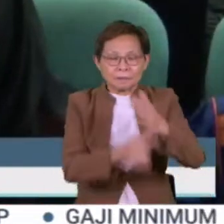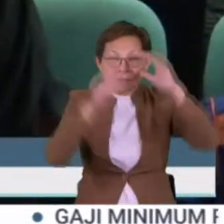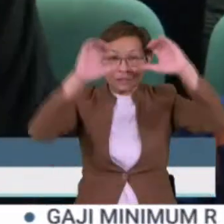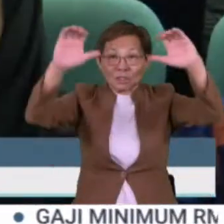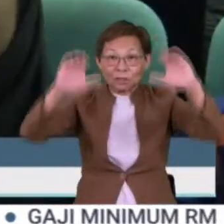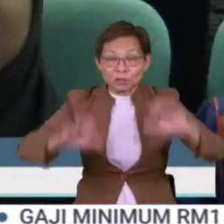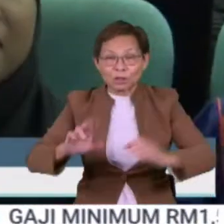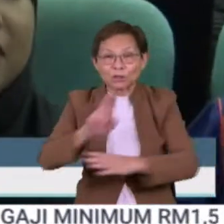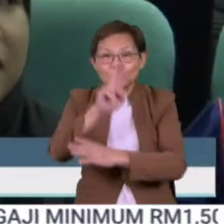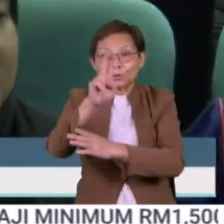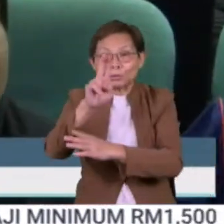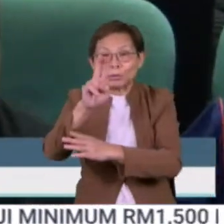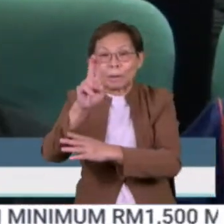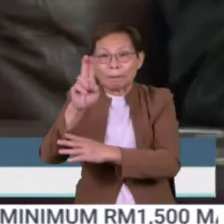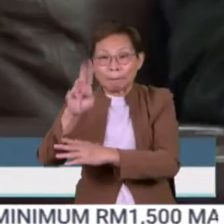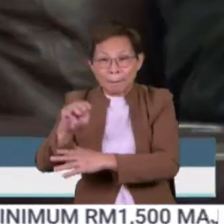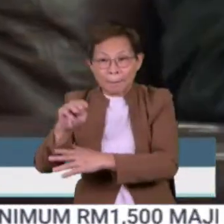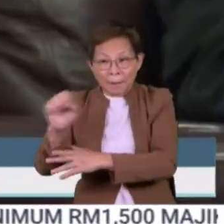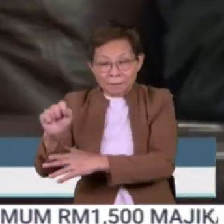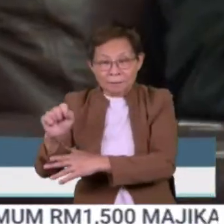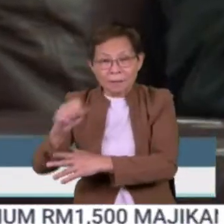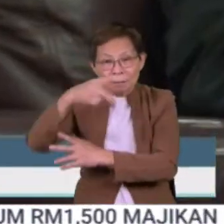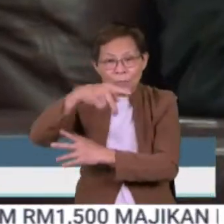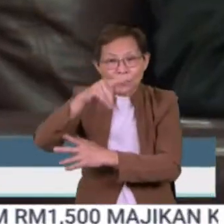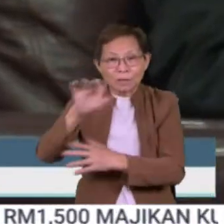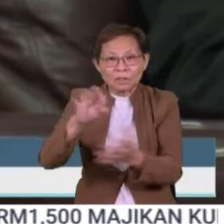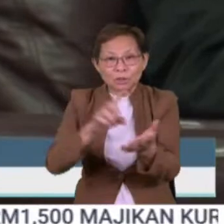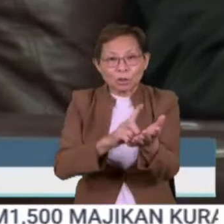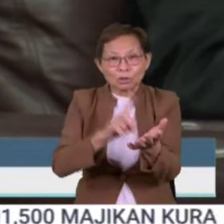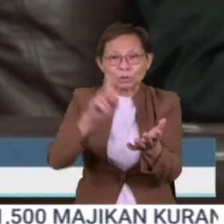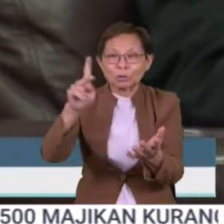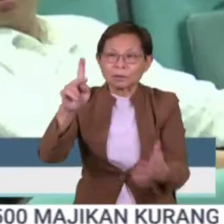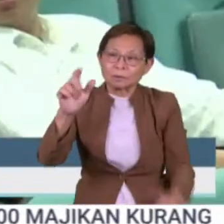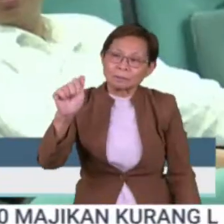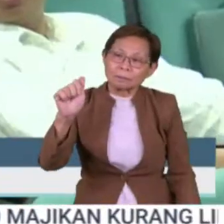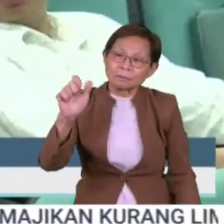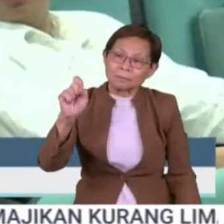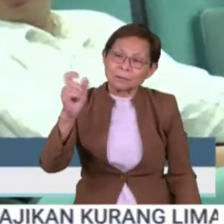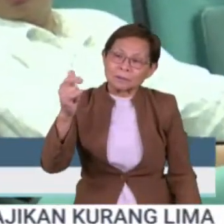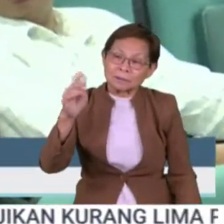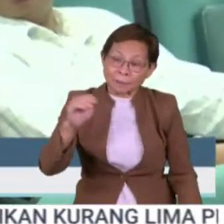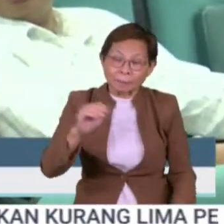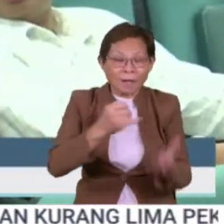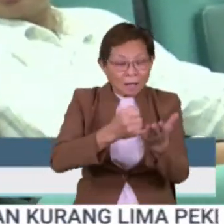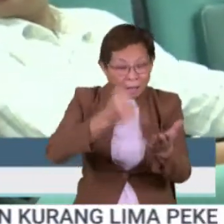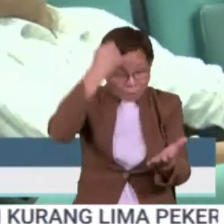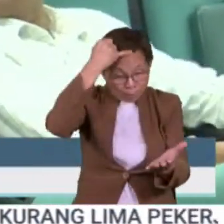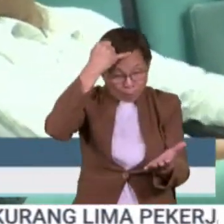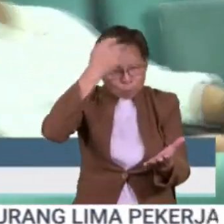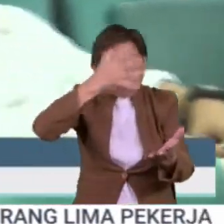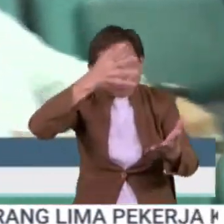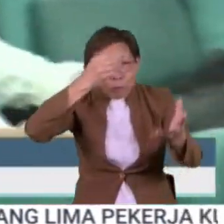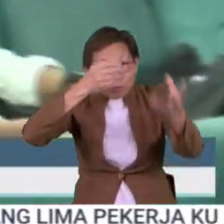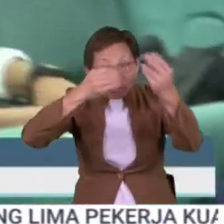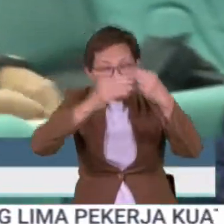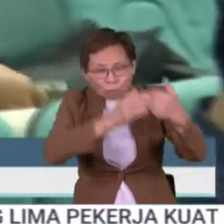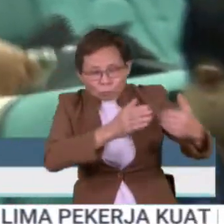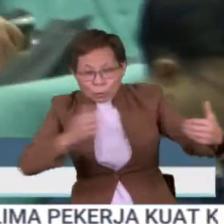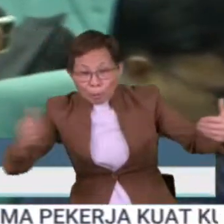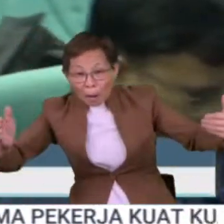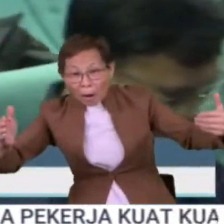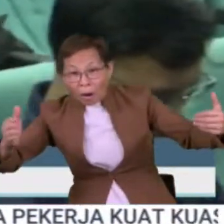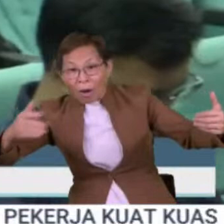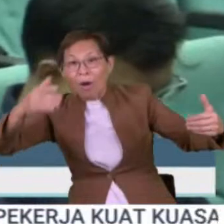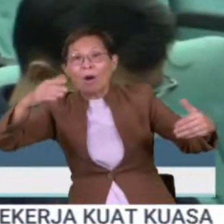University Malaysia Sabah UMS Profesor baharep ilmu yang diperoleh sepanjang convention ini